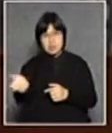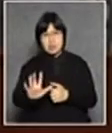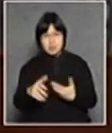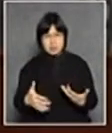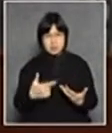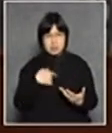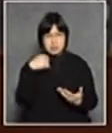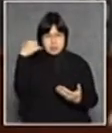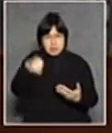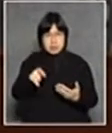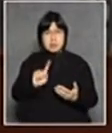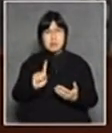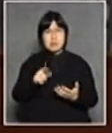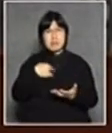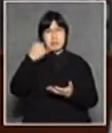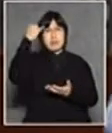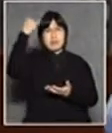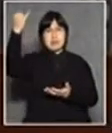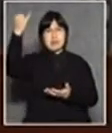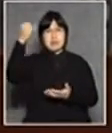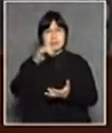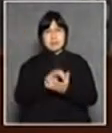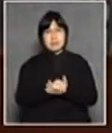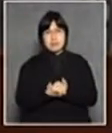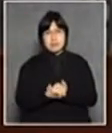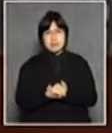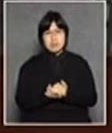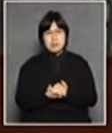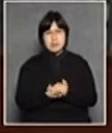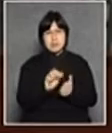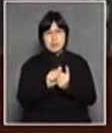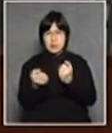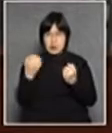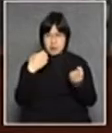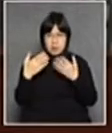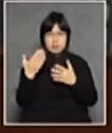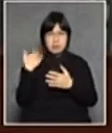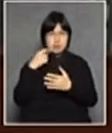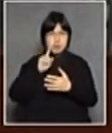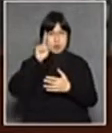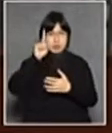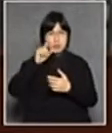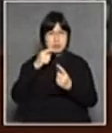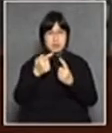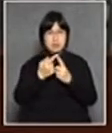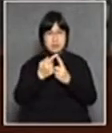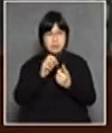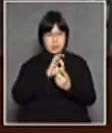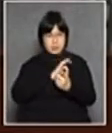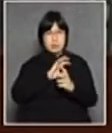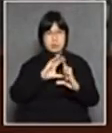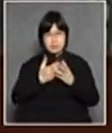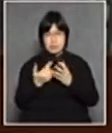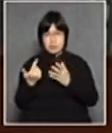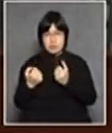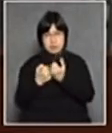辦不到呢？我實在不明白。而事實上呢，那些朋友跟我說，上一次呢是很多民間的團體呢是